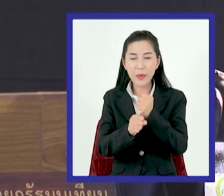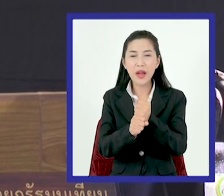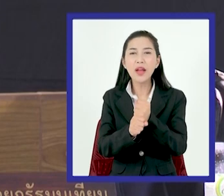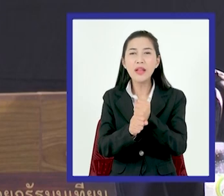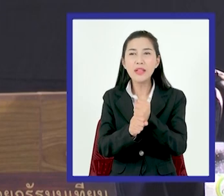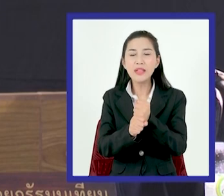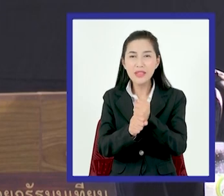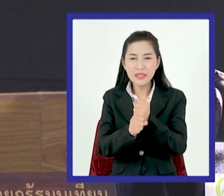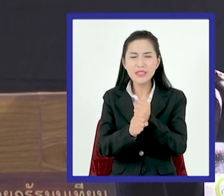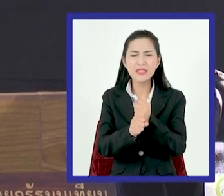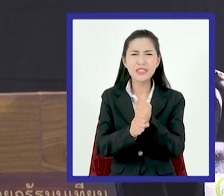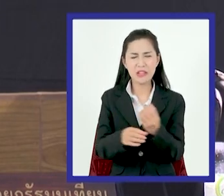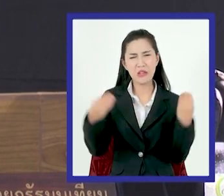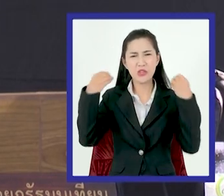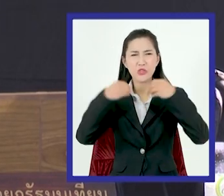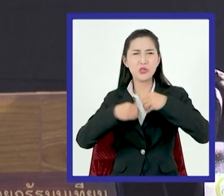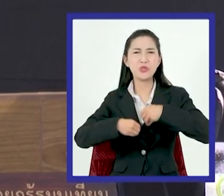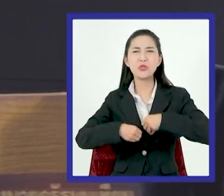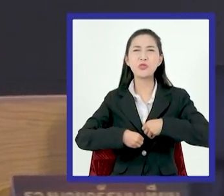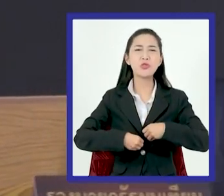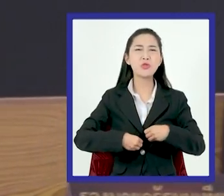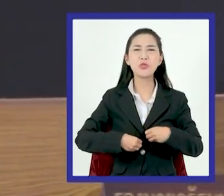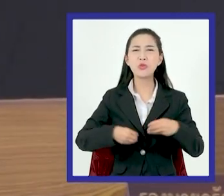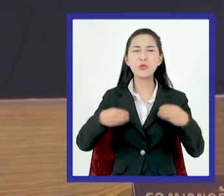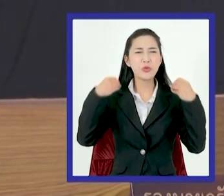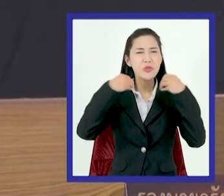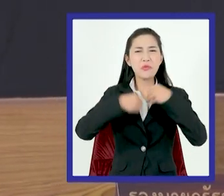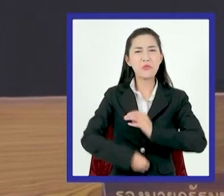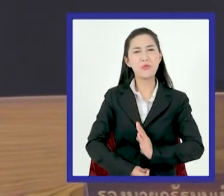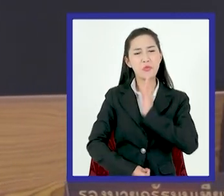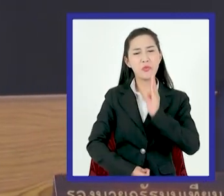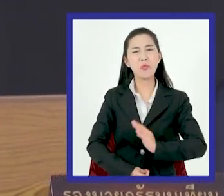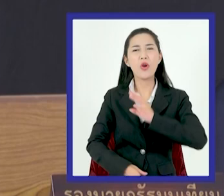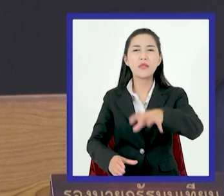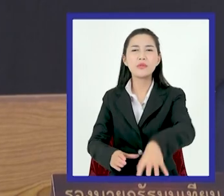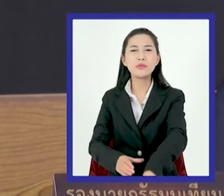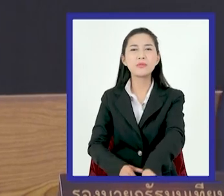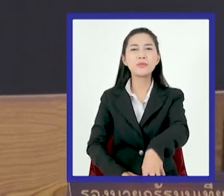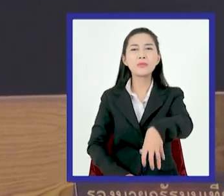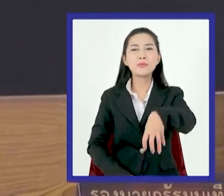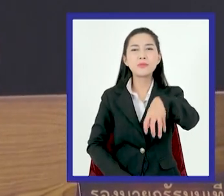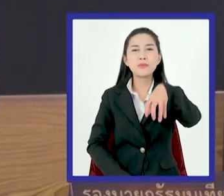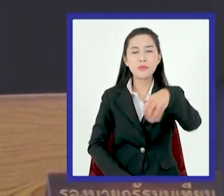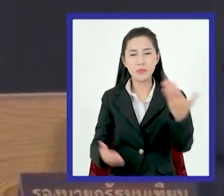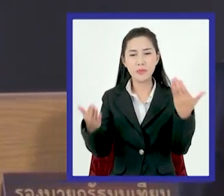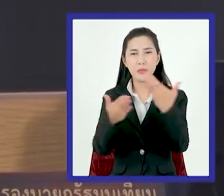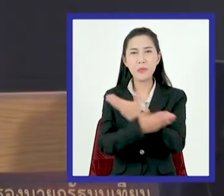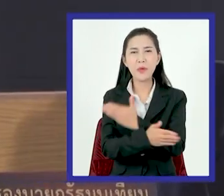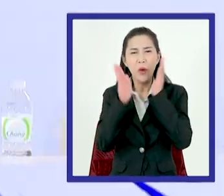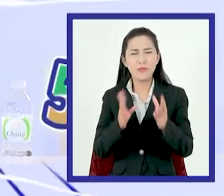างๆที่แต่งชุดเป็นสิ่งศักดิ์สิทธิ์มาเนี่ยนะล้วงแบบไร้ชีวิตชีวาเนี่ยเปลี่ยนเป็นโคโย